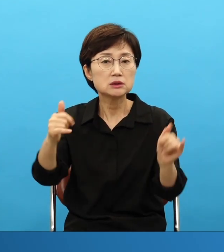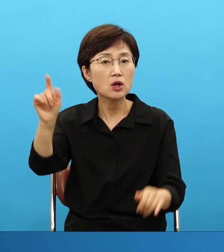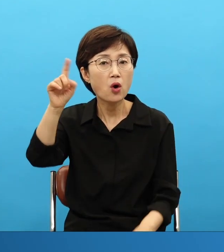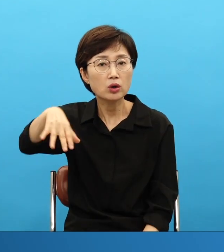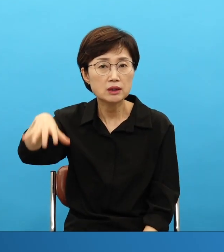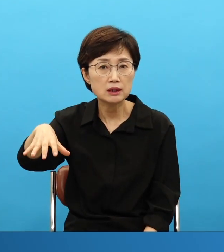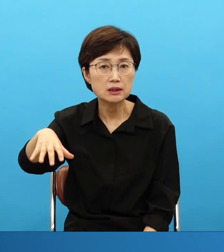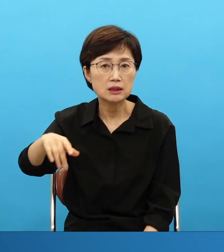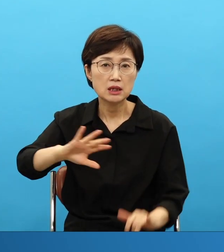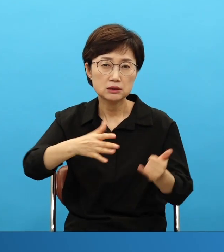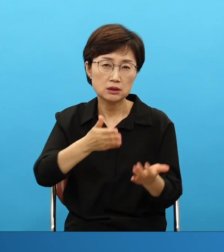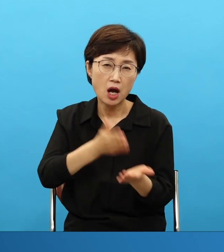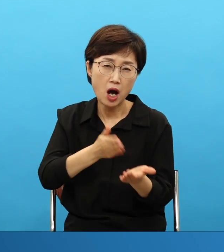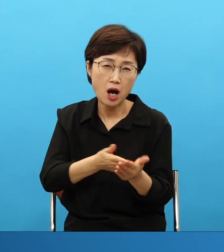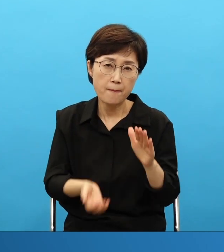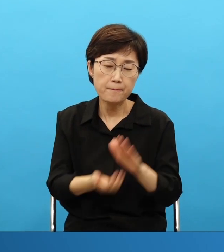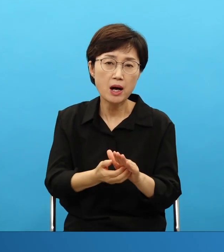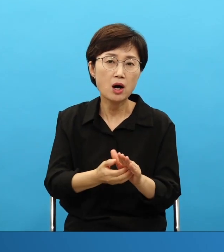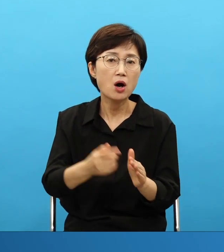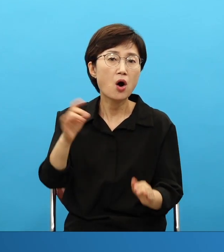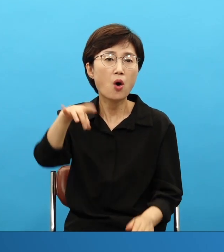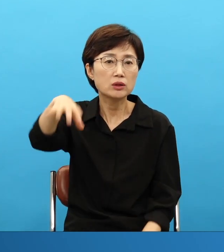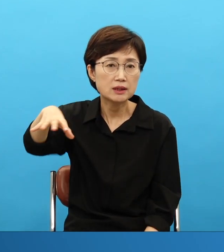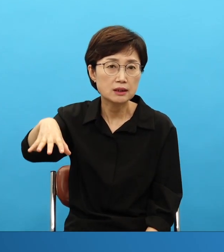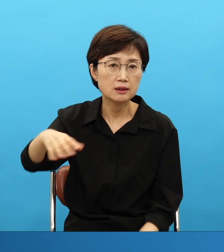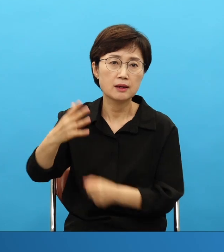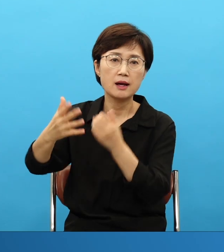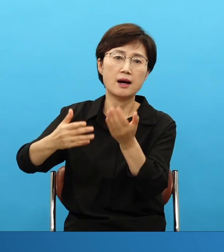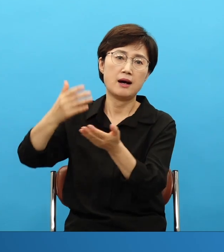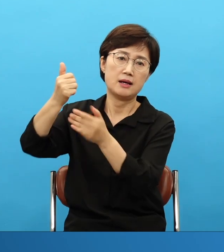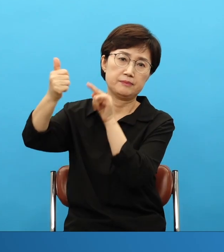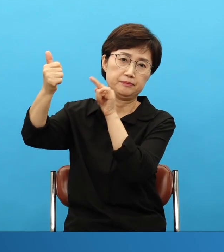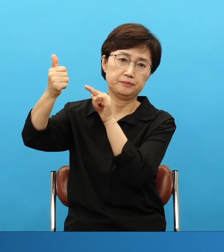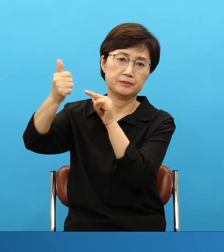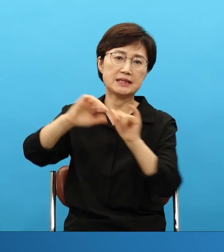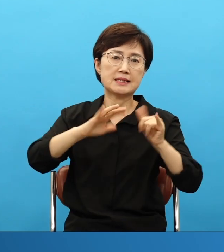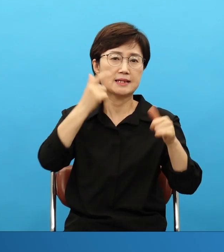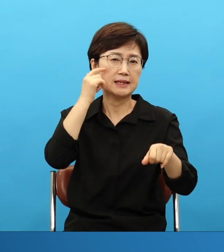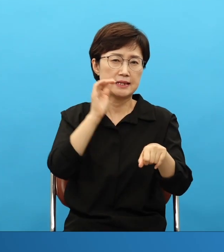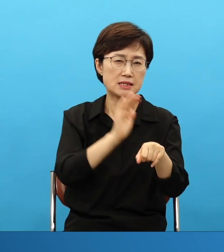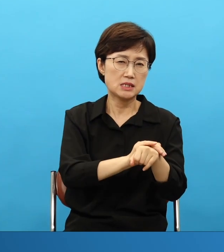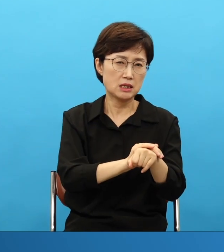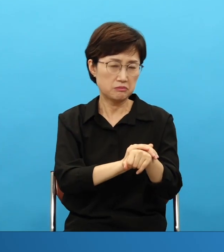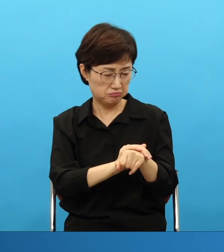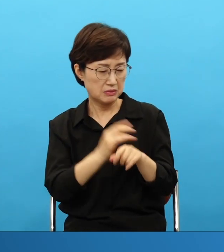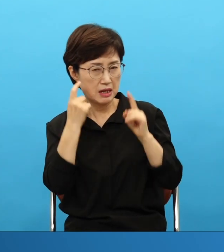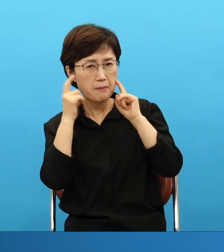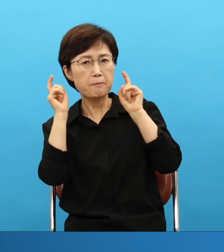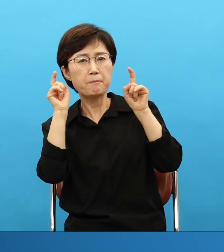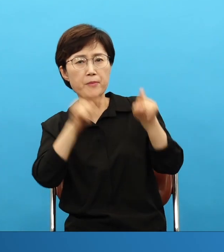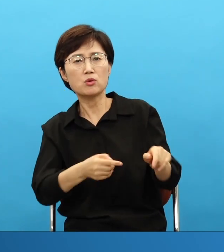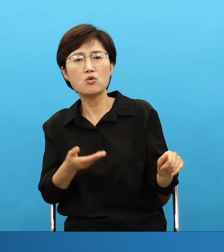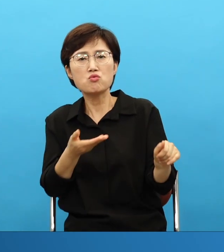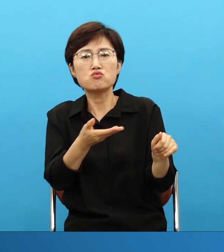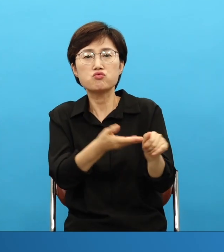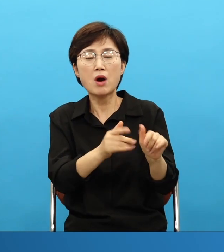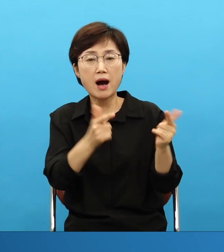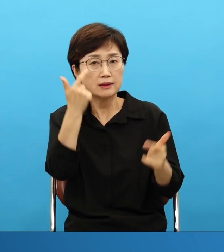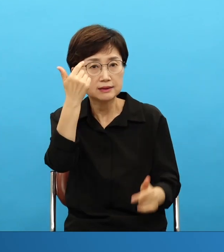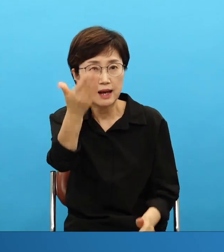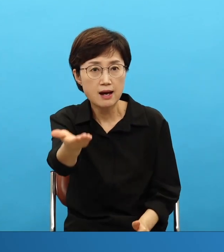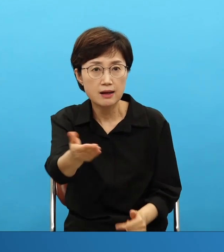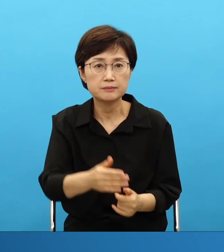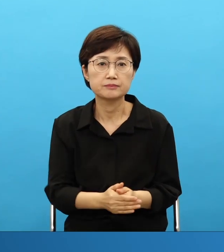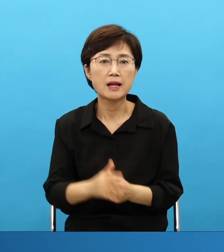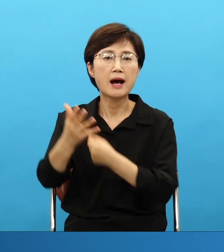어디 있느냐이 세대의 변론가가 어디 있느냐 하나님께서이 세상의 지혜를 어나게 하신 것이